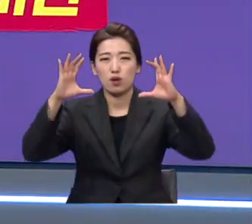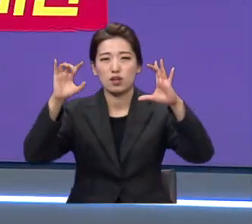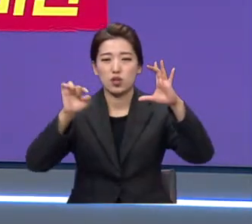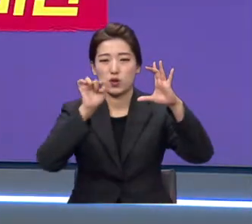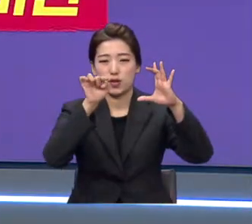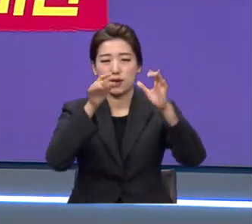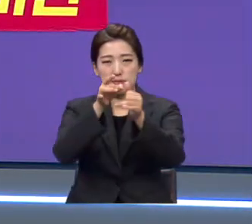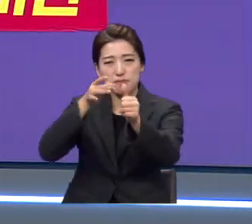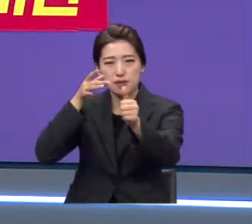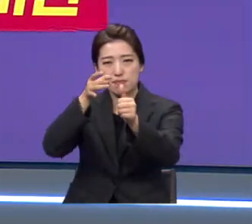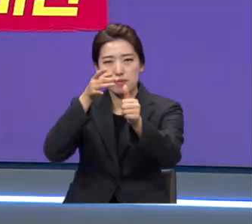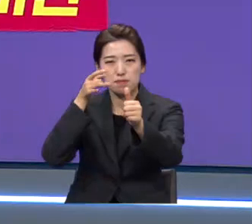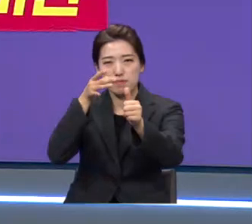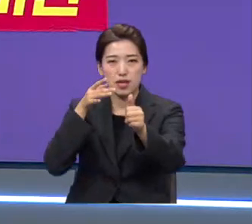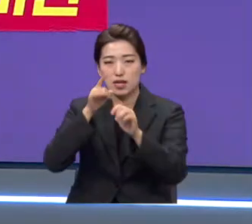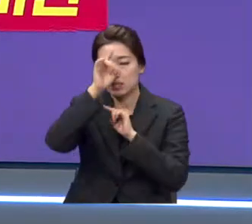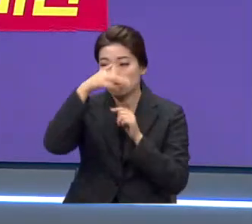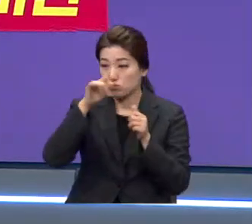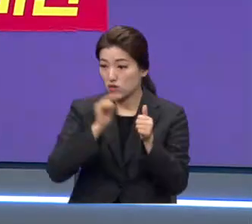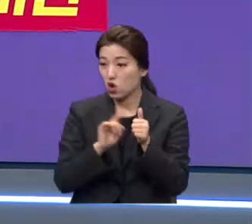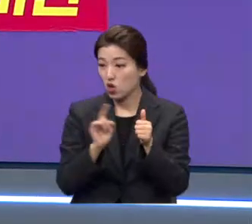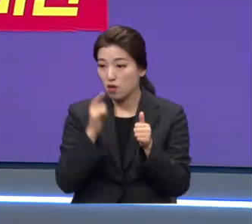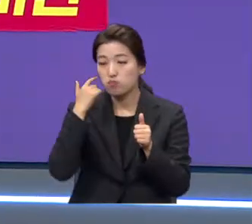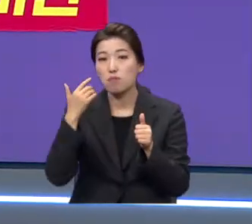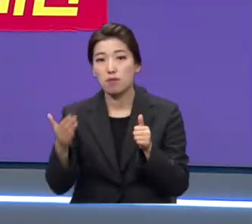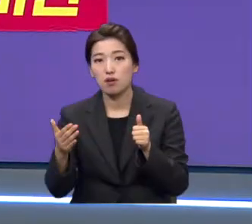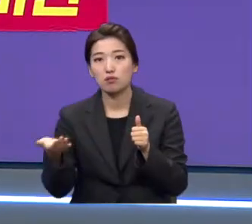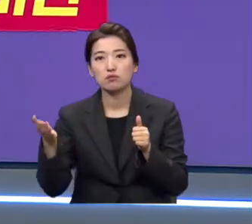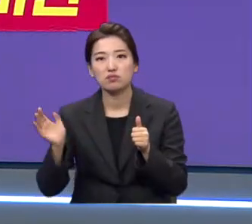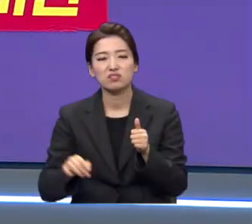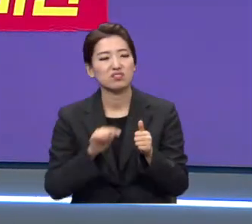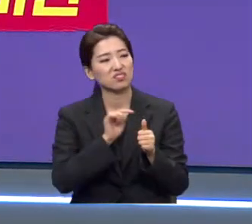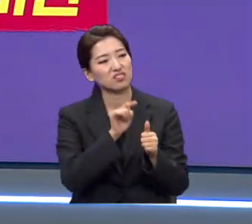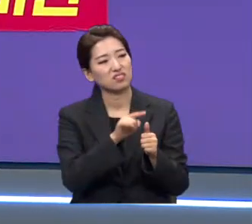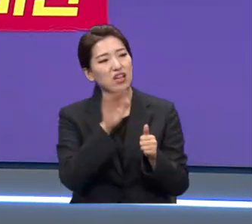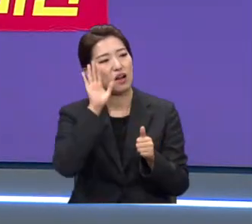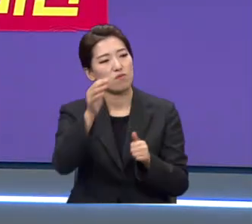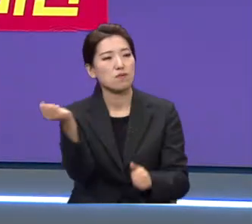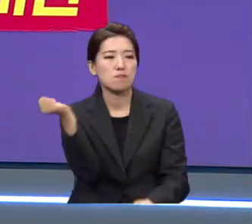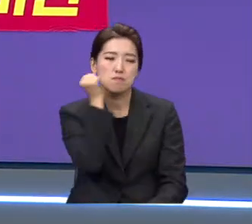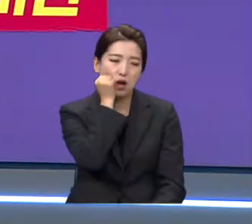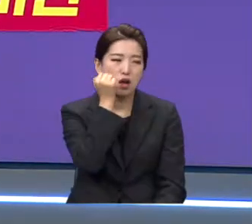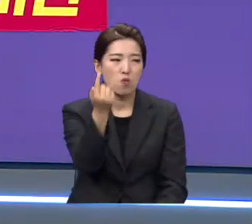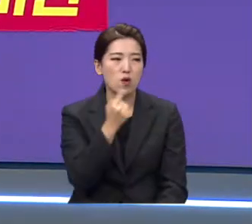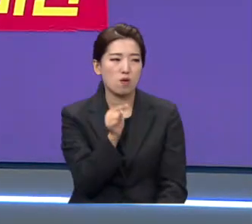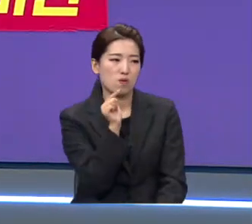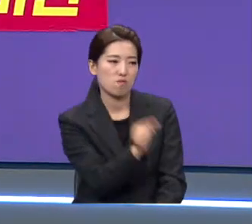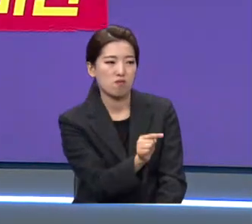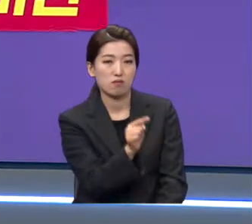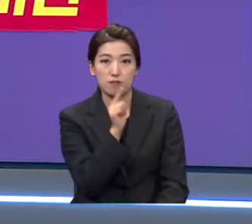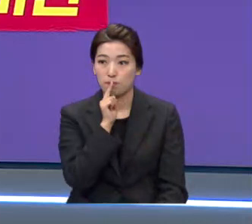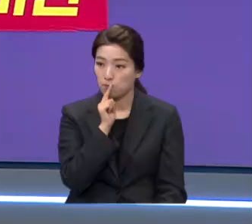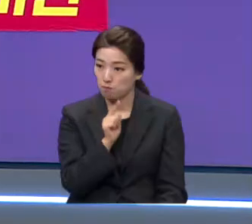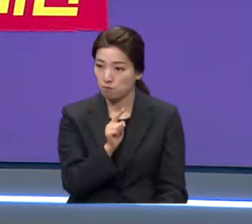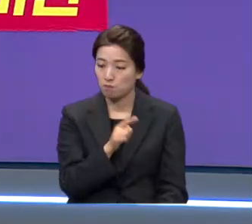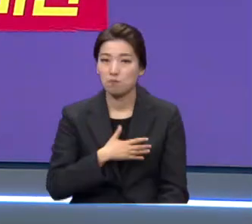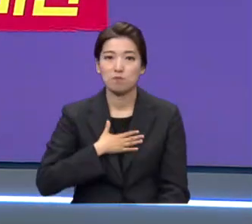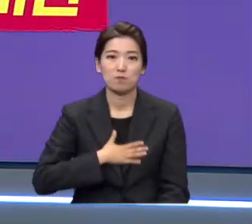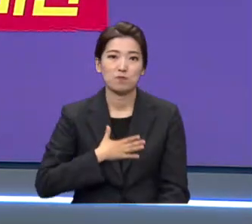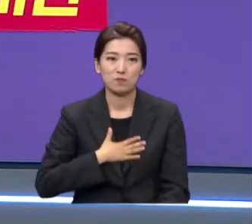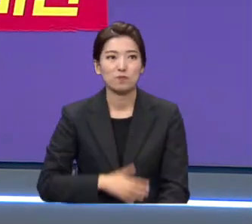이준석 전 대표 파동이 있습니까 여쭤봤는데 오히려 역효과다 역풍이 불 거다라고 지금 말씀을